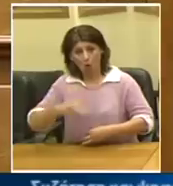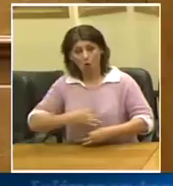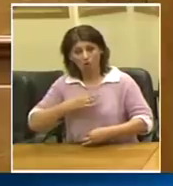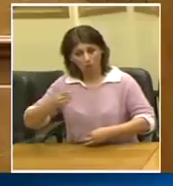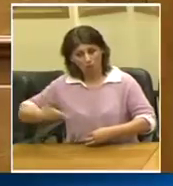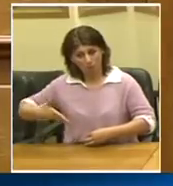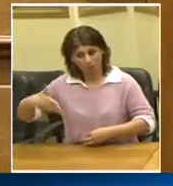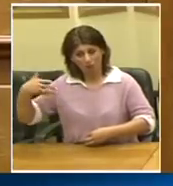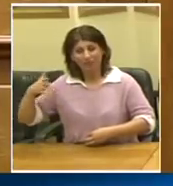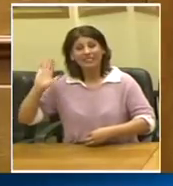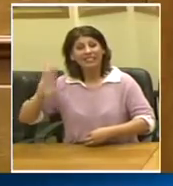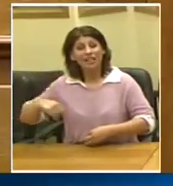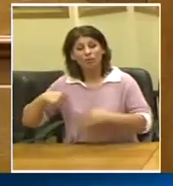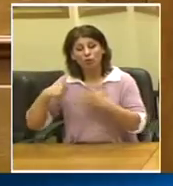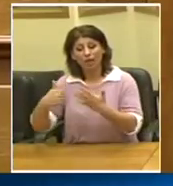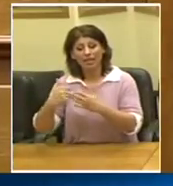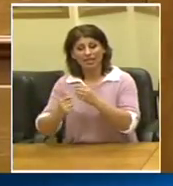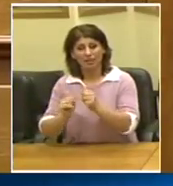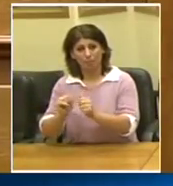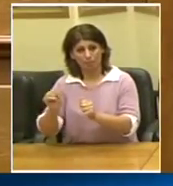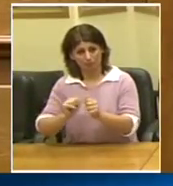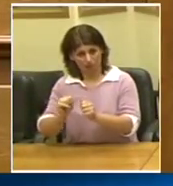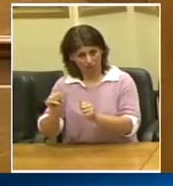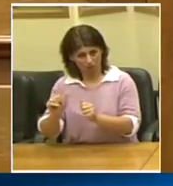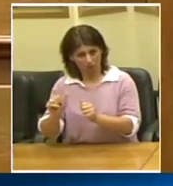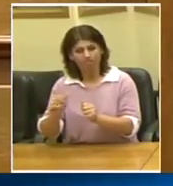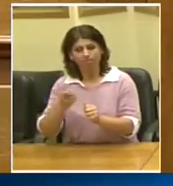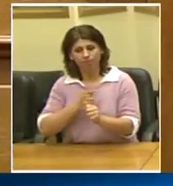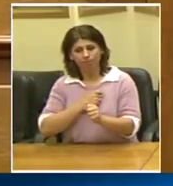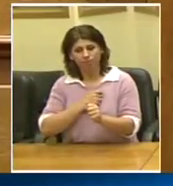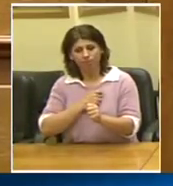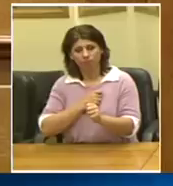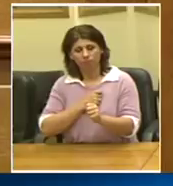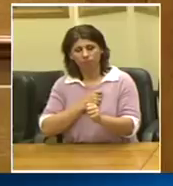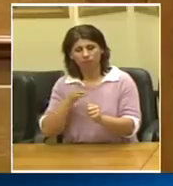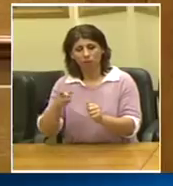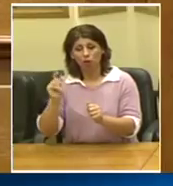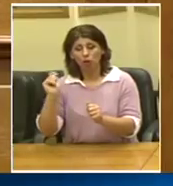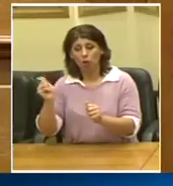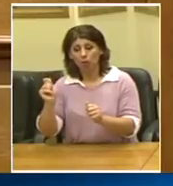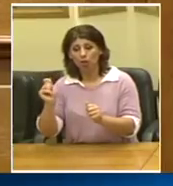τους τελευταίους 6 μήνες, θεώρησε ότι βρήκε το πολιτικό θέμα που θα τον πάει σε εκλογές.